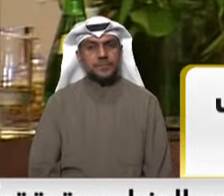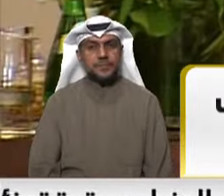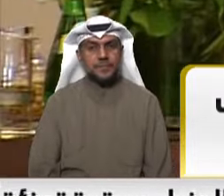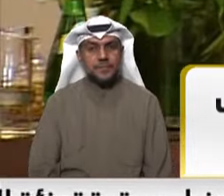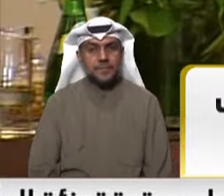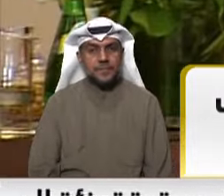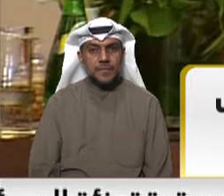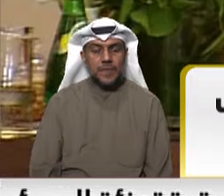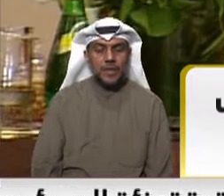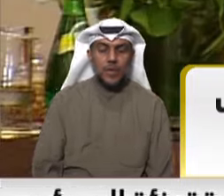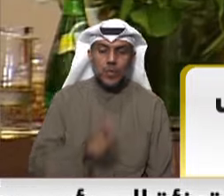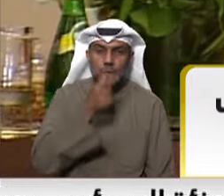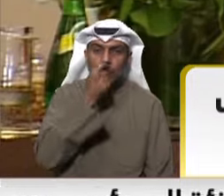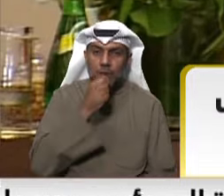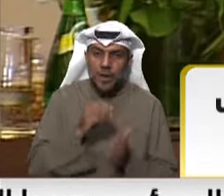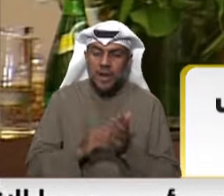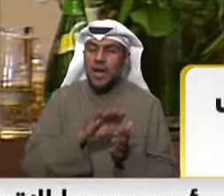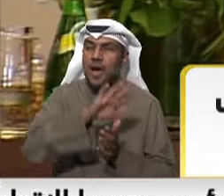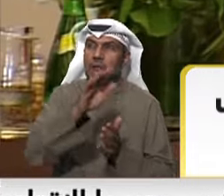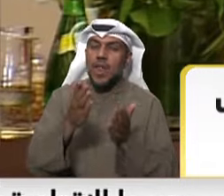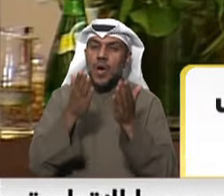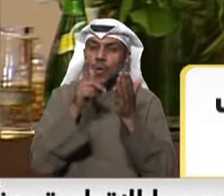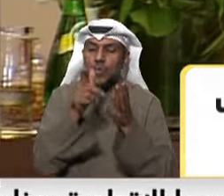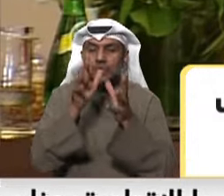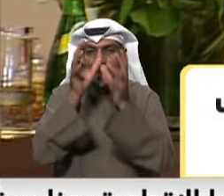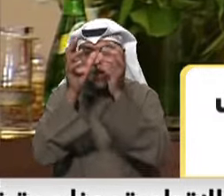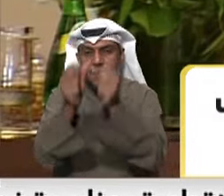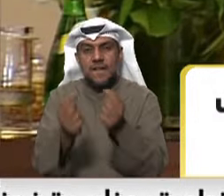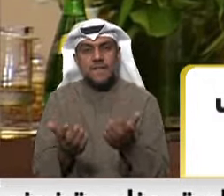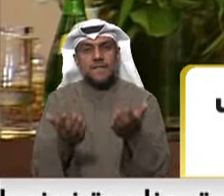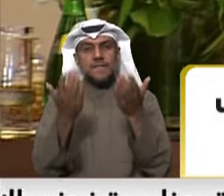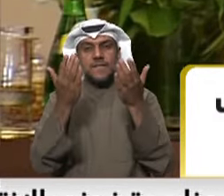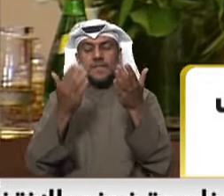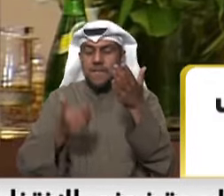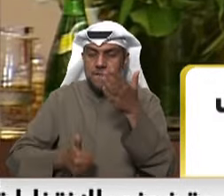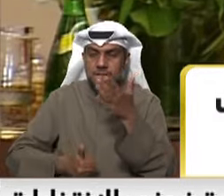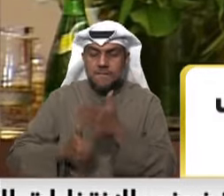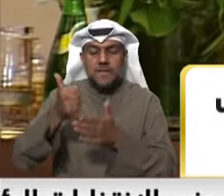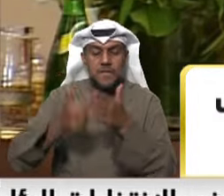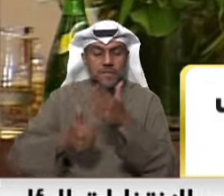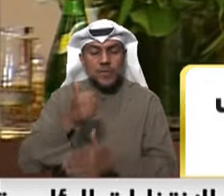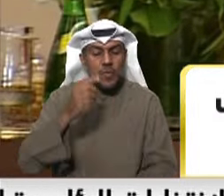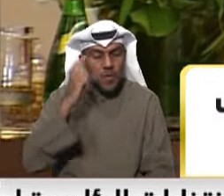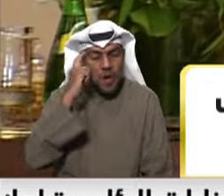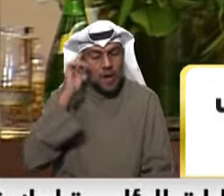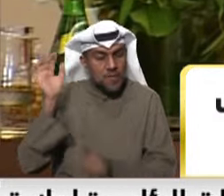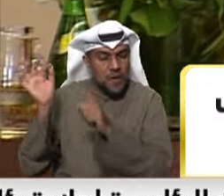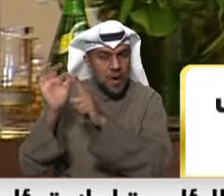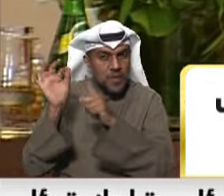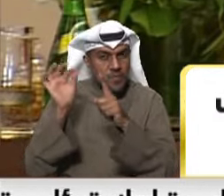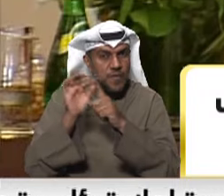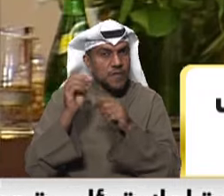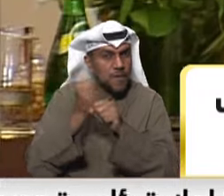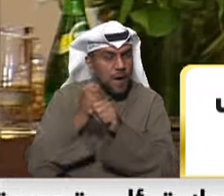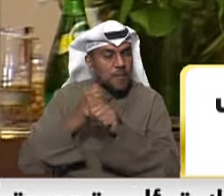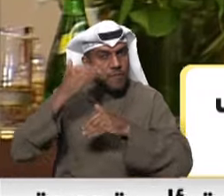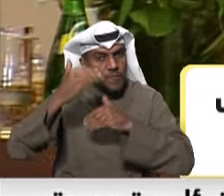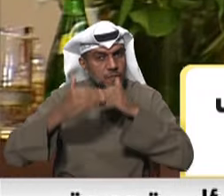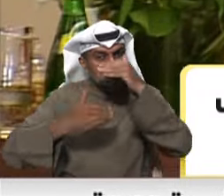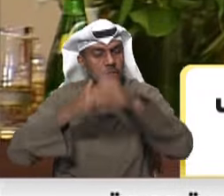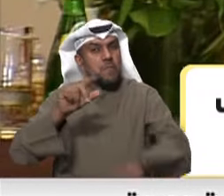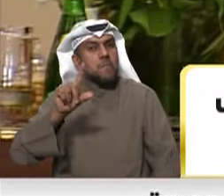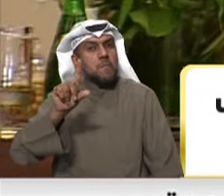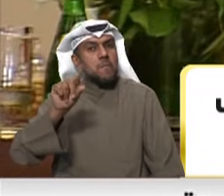ندعو الله تعالى أن يوفقكم إلى تحقيق ما نتطلع إليه من تطور